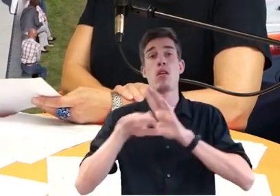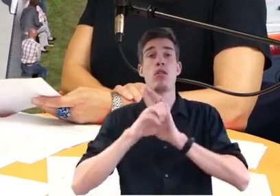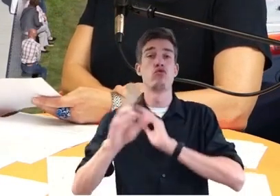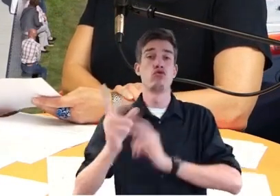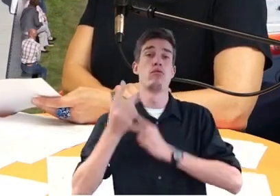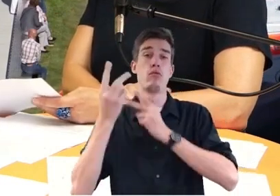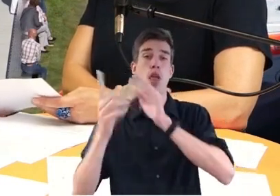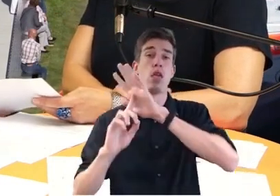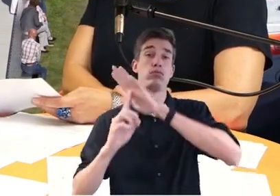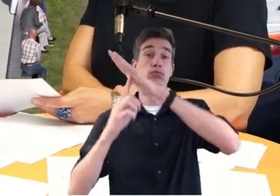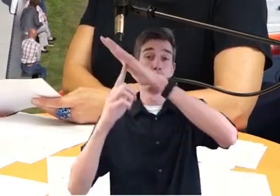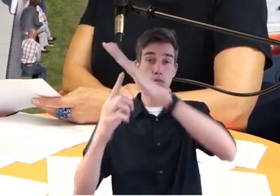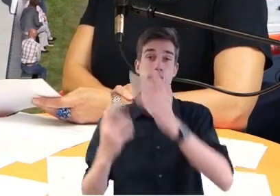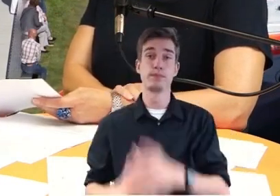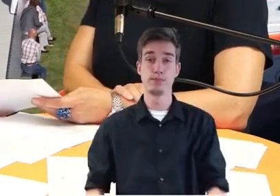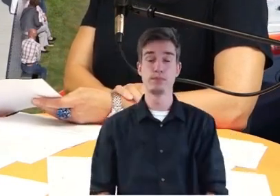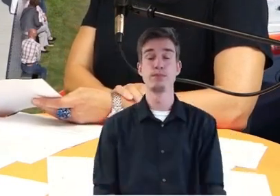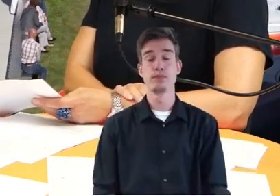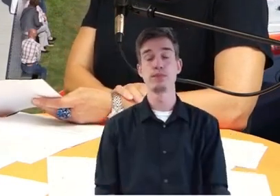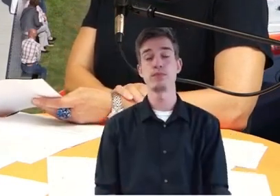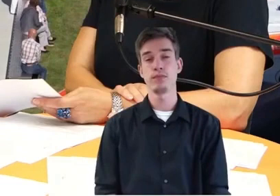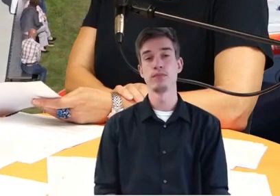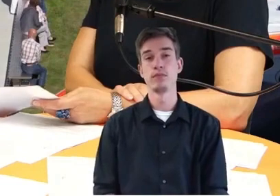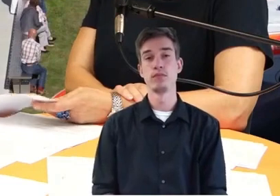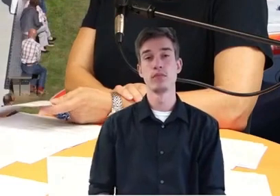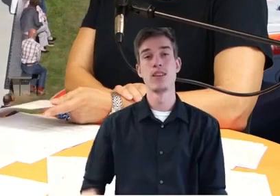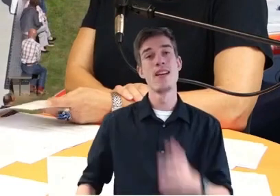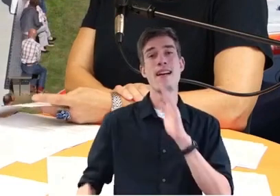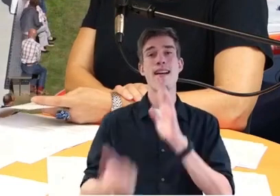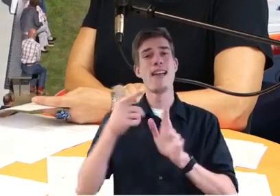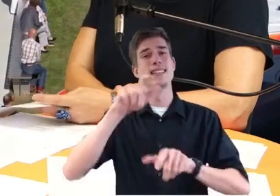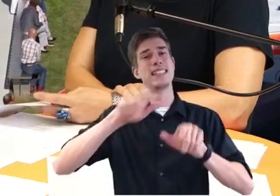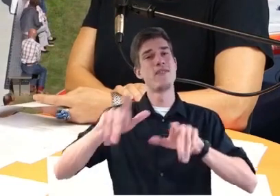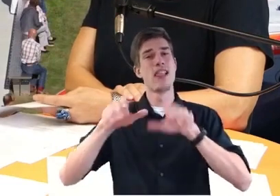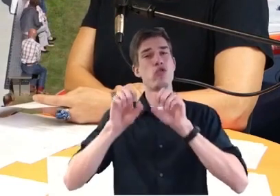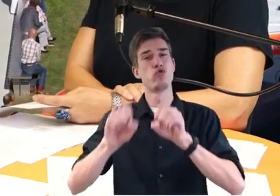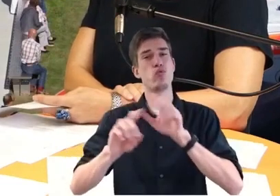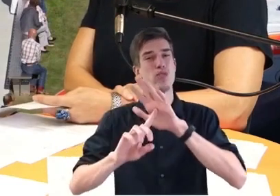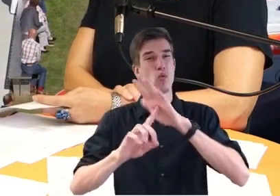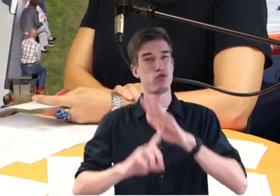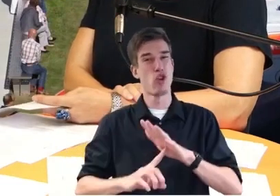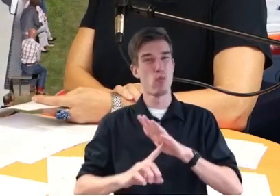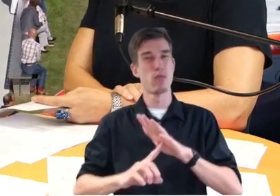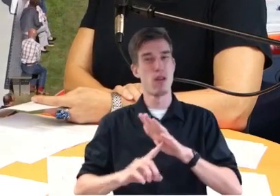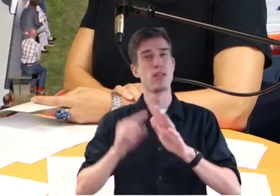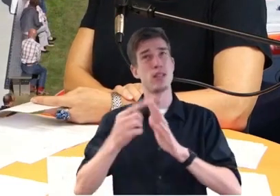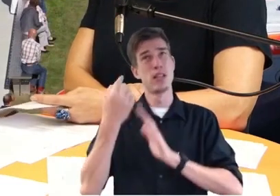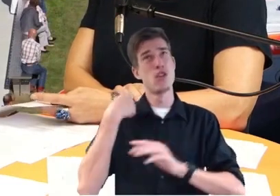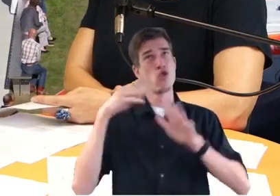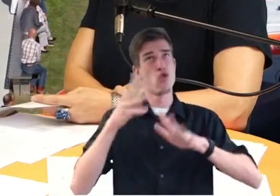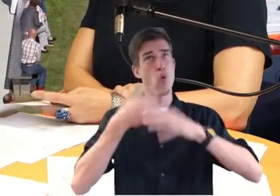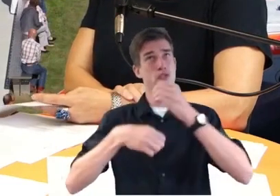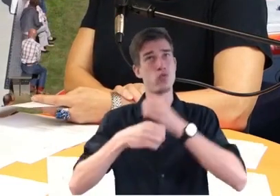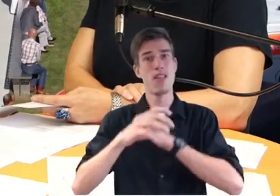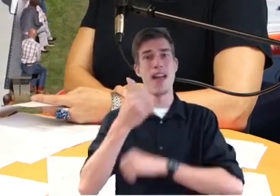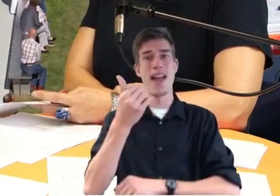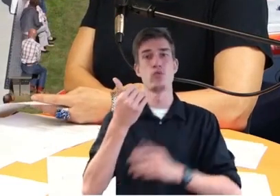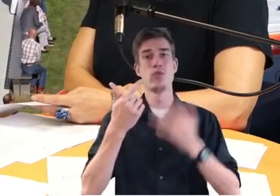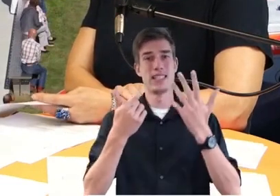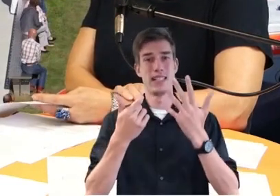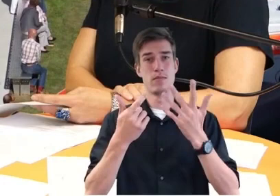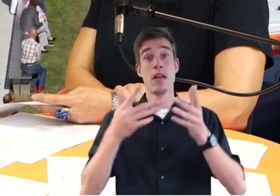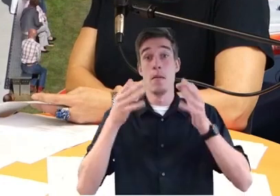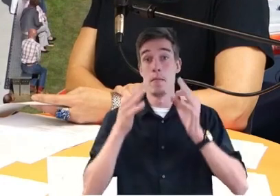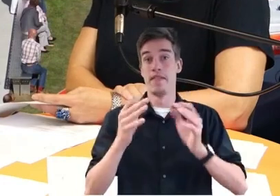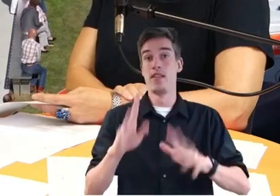Genau. Und der erste Zivilschutzhubschrauber wurde im Jahr 1971, also vor